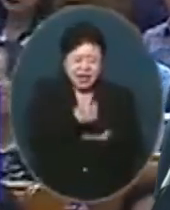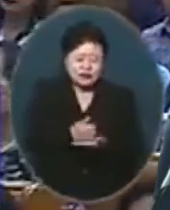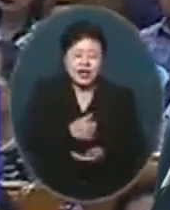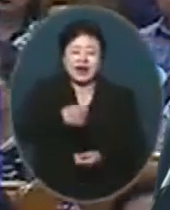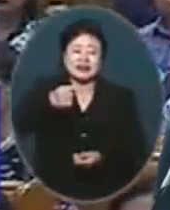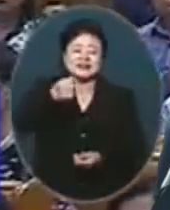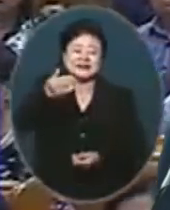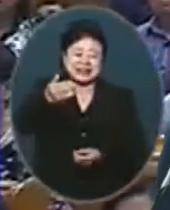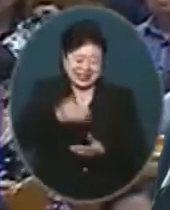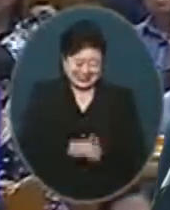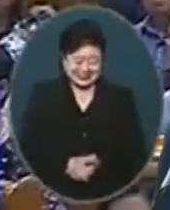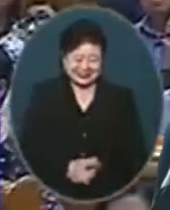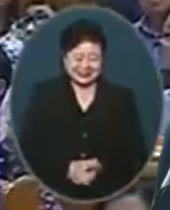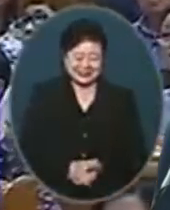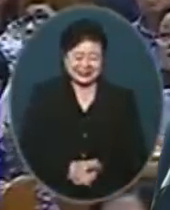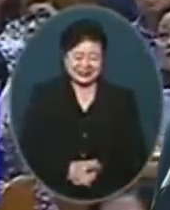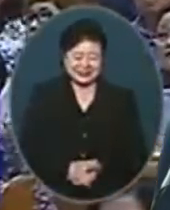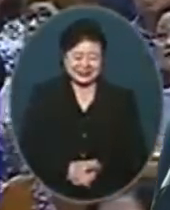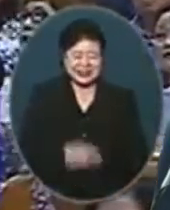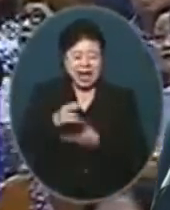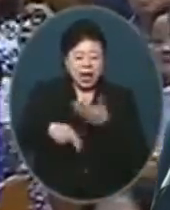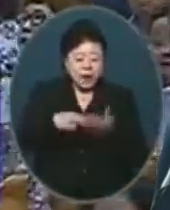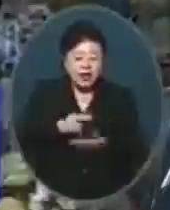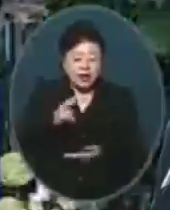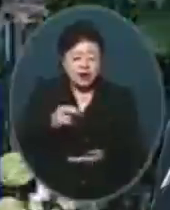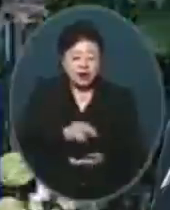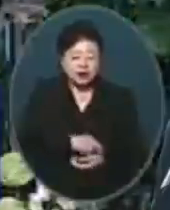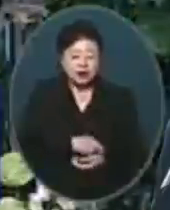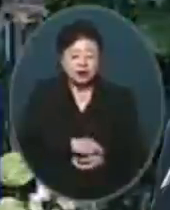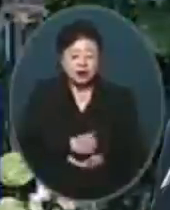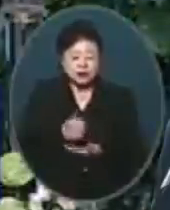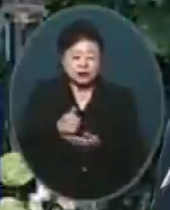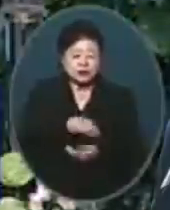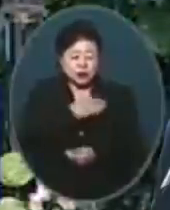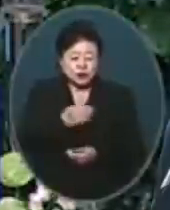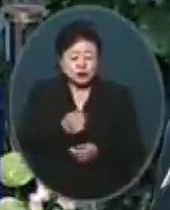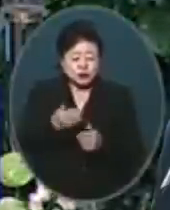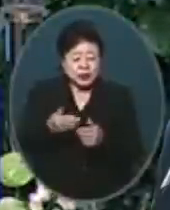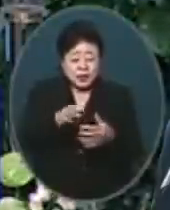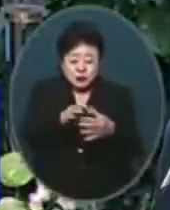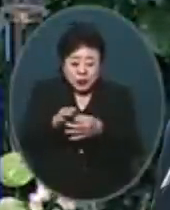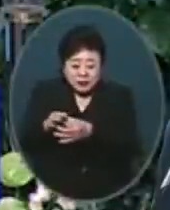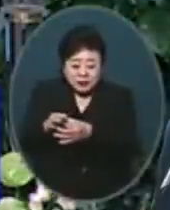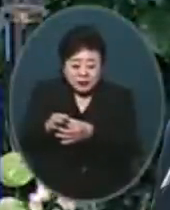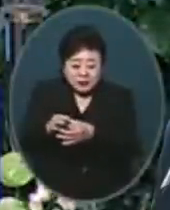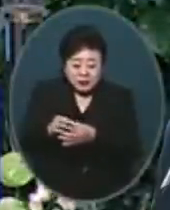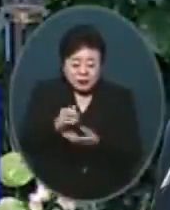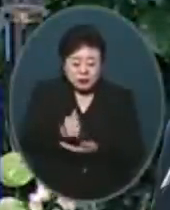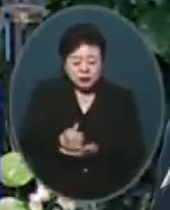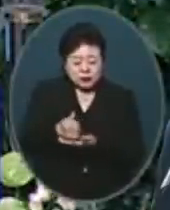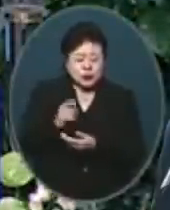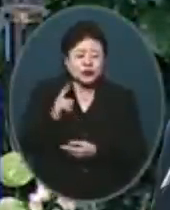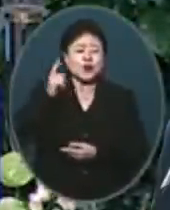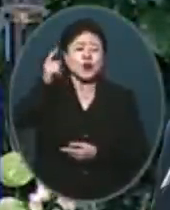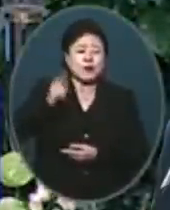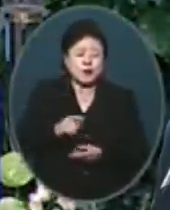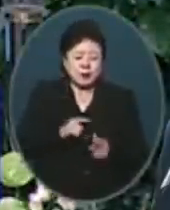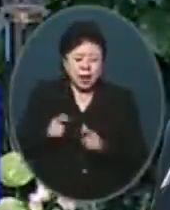다 주의 것이로소이다. 야훼여 주권도 주께 속하였사오니 주는 높으사